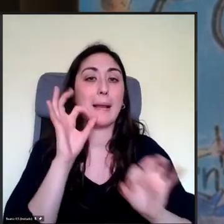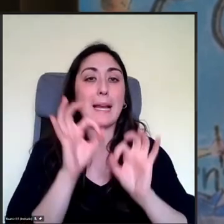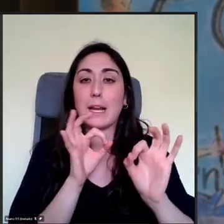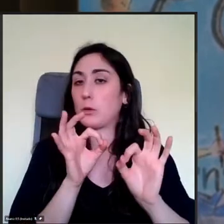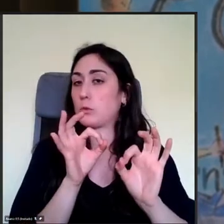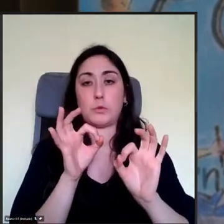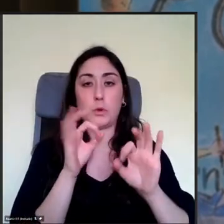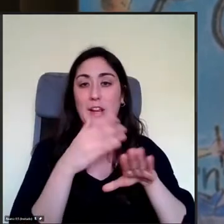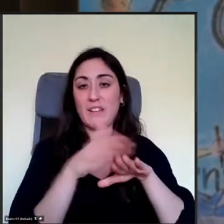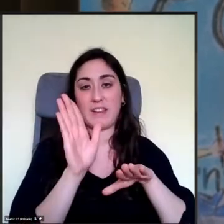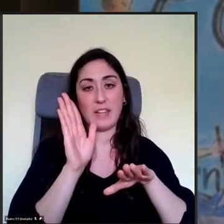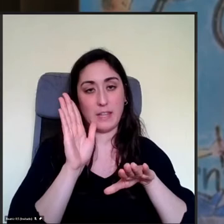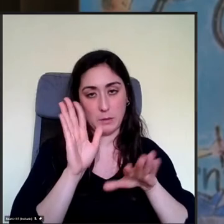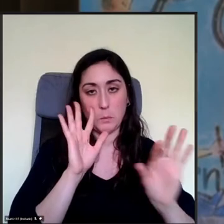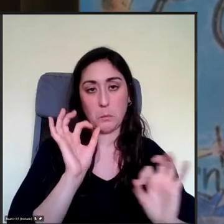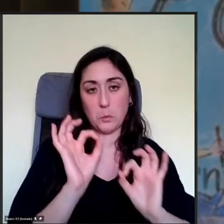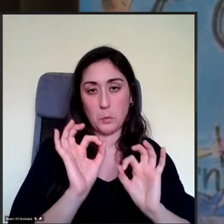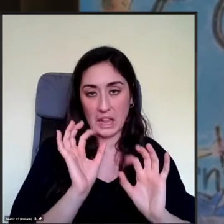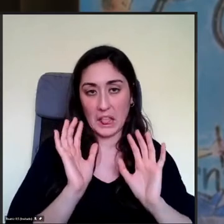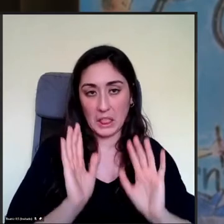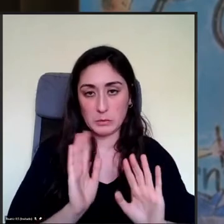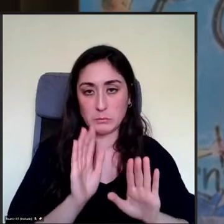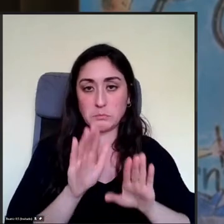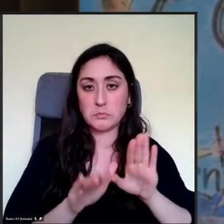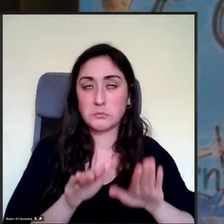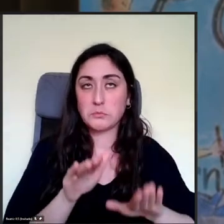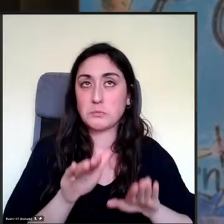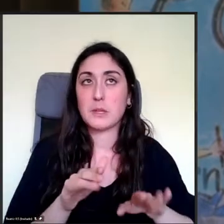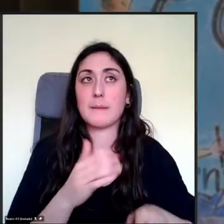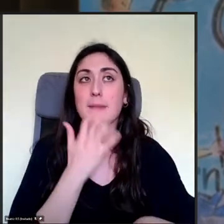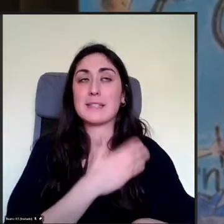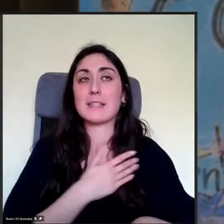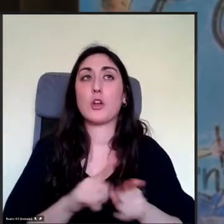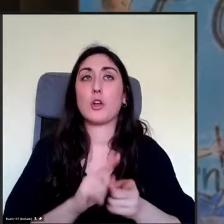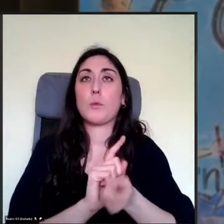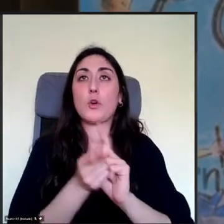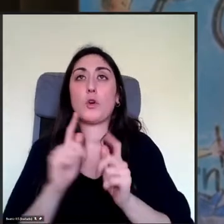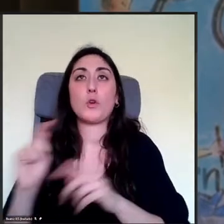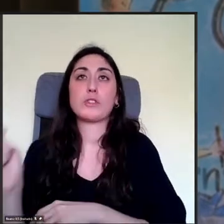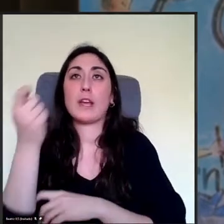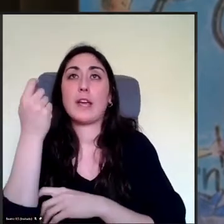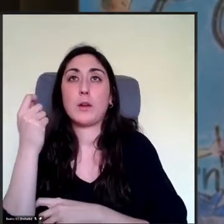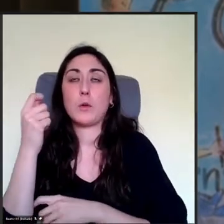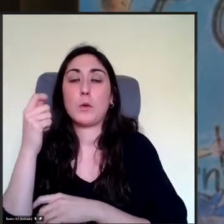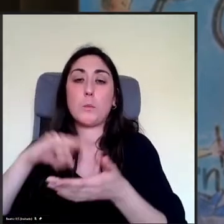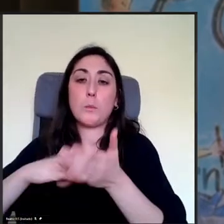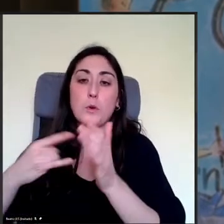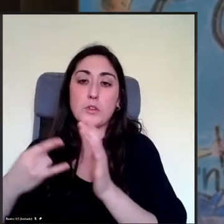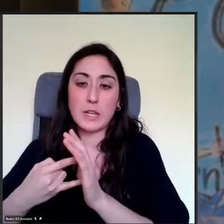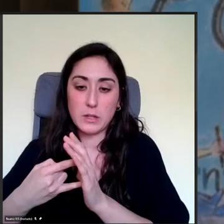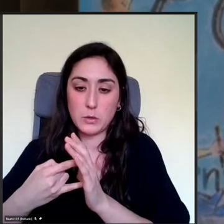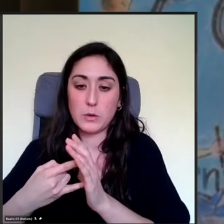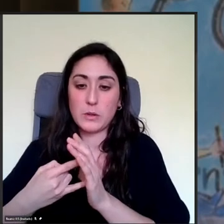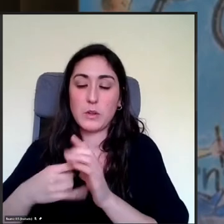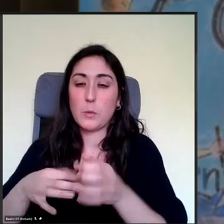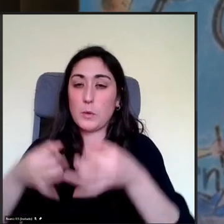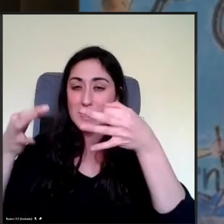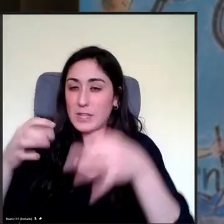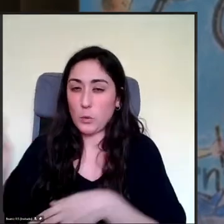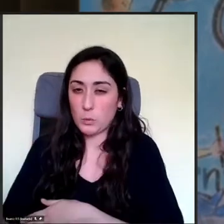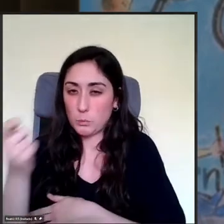doncs, qualsevol que vulgui invertir en un projecte d'emprenedoria femenina té garantit l'èxit. Però, per una altra banda,